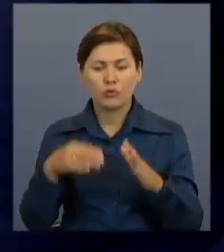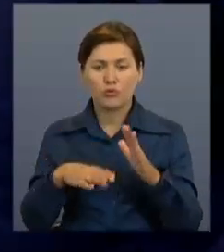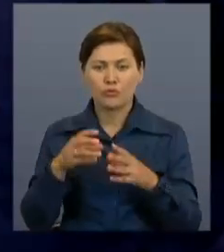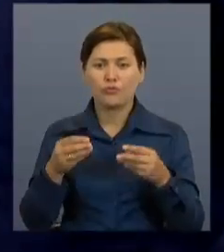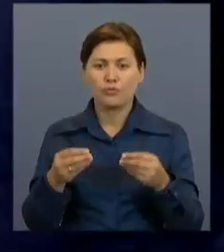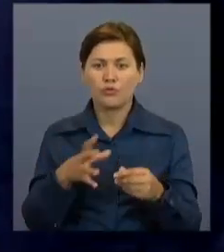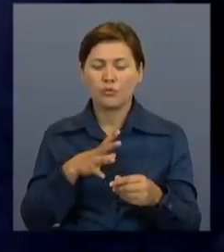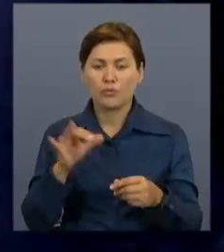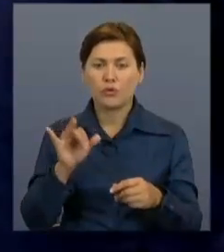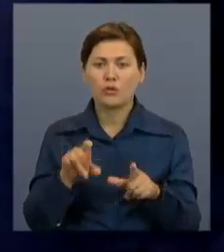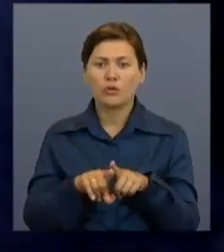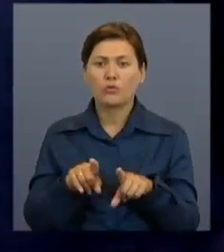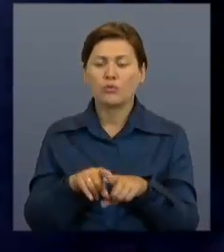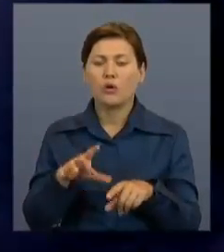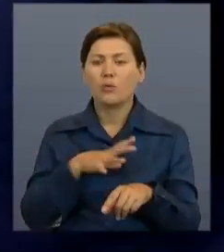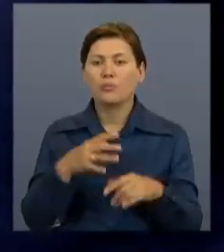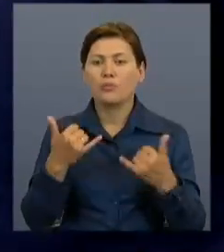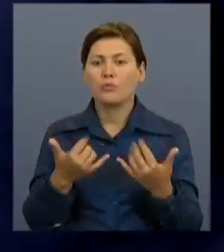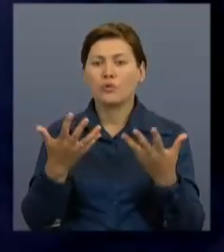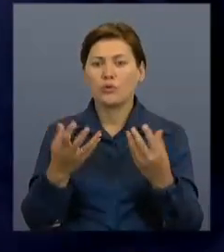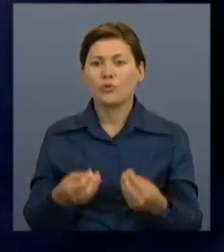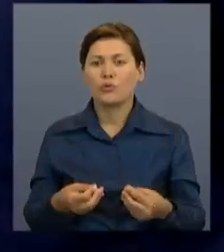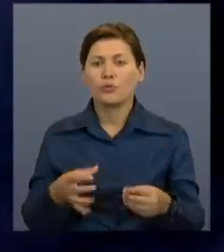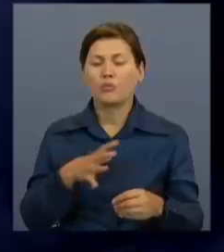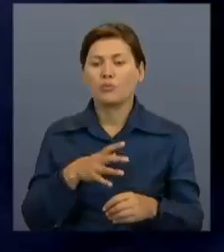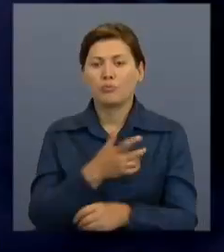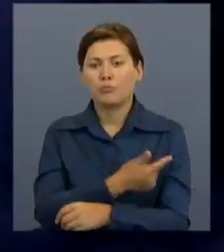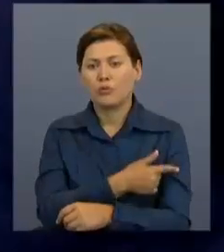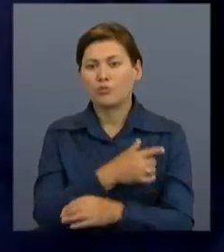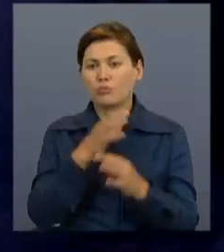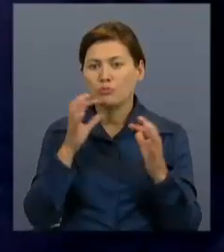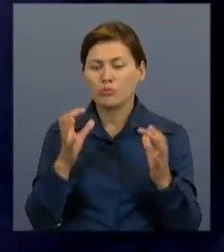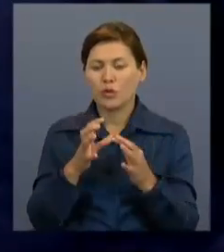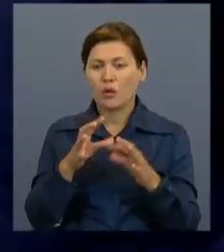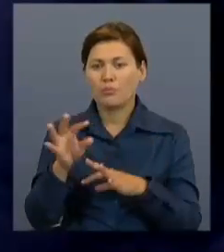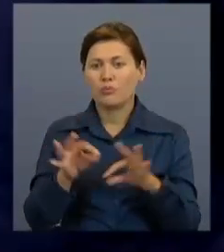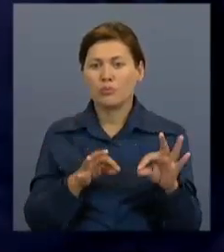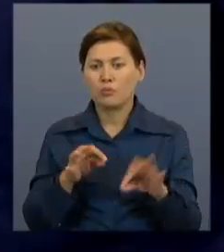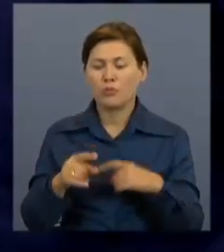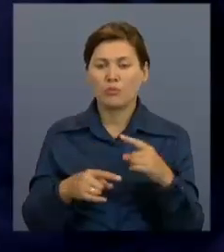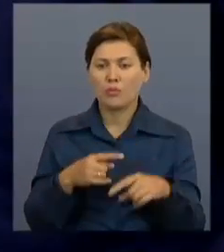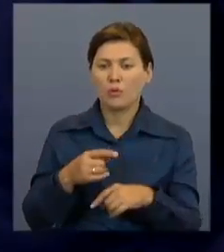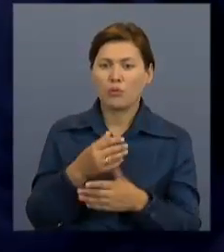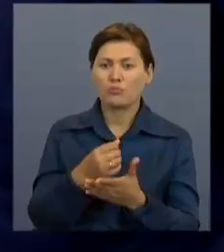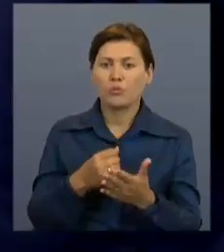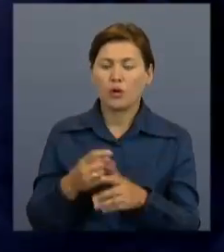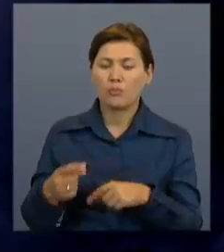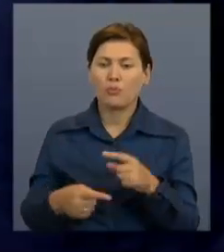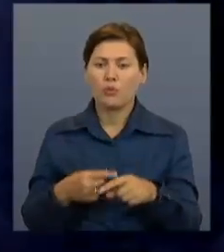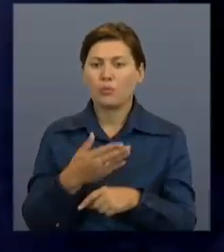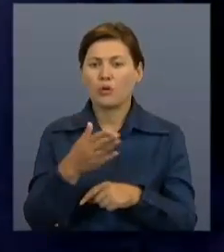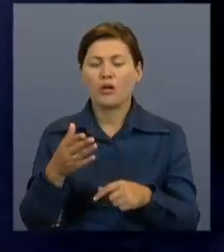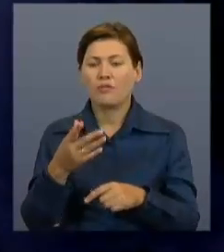етеді. Оның үстіне бүгінгі осы медициналық сақтандыру жүйесі арқылы, осы қорлар арқылы,